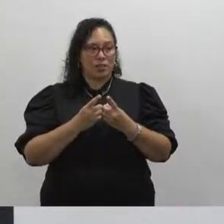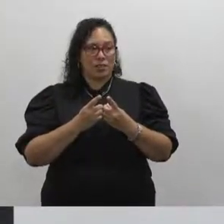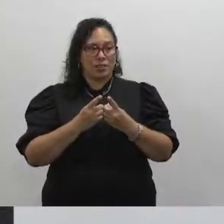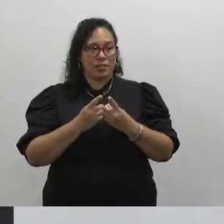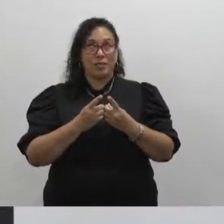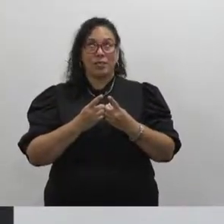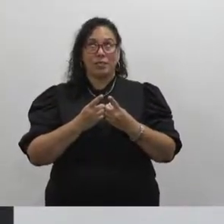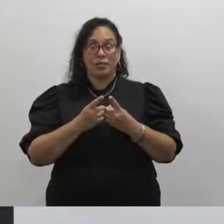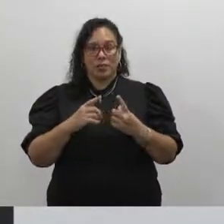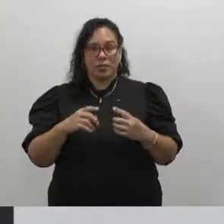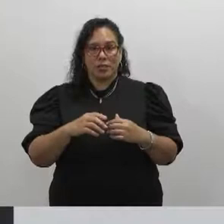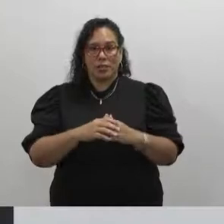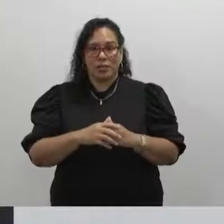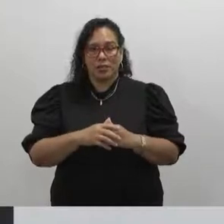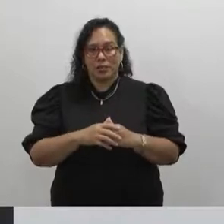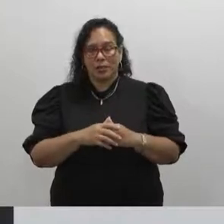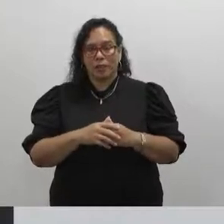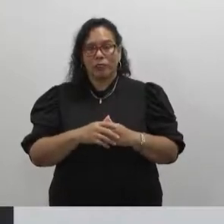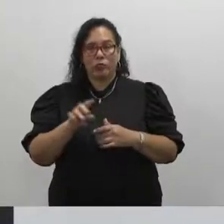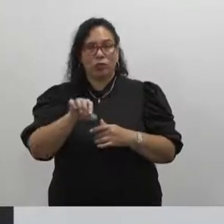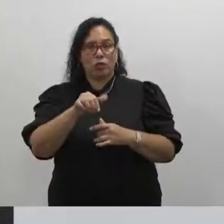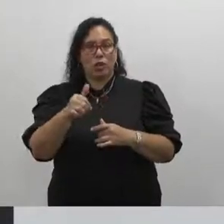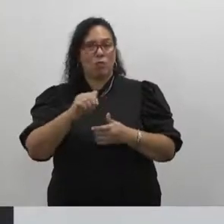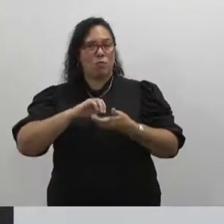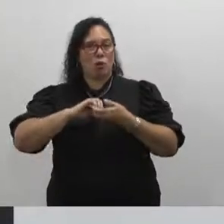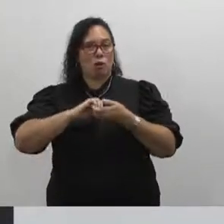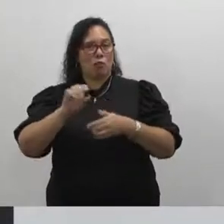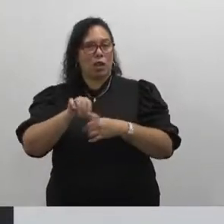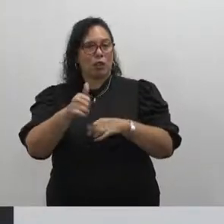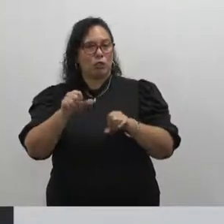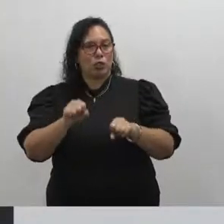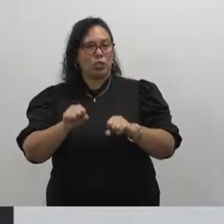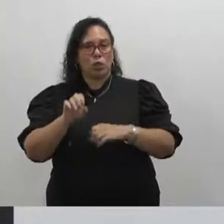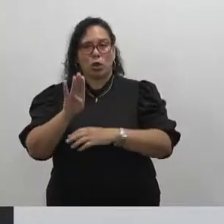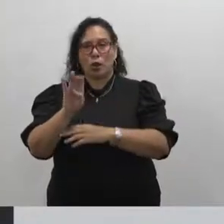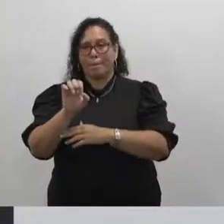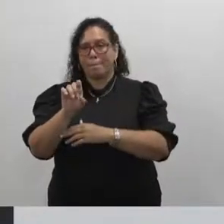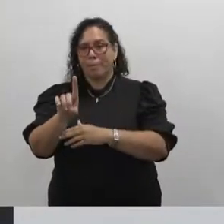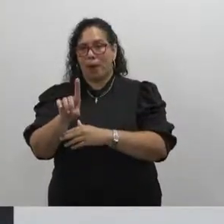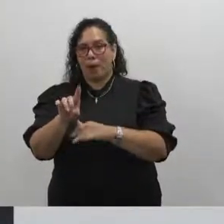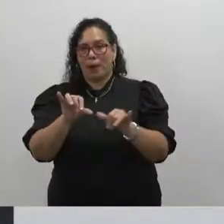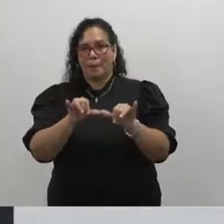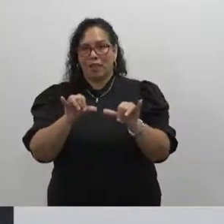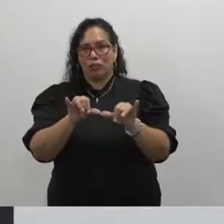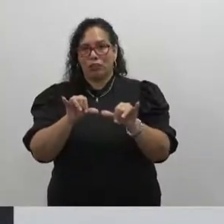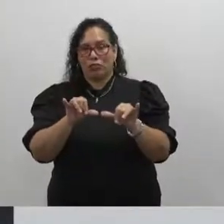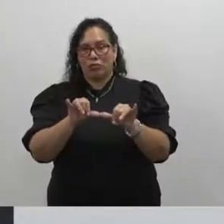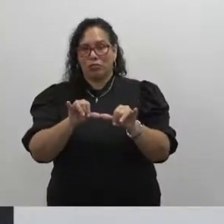chỉ tu tới nửa khung khai đọc mùi nâng dương khung niêm chia